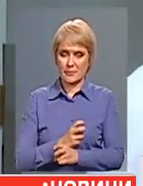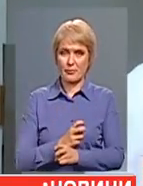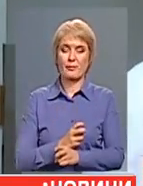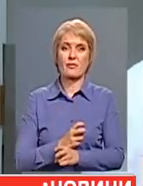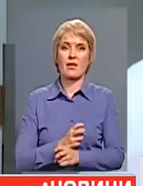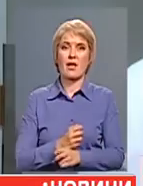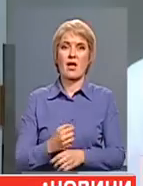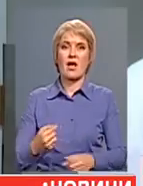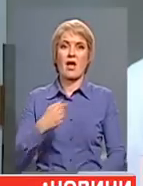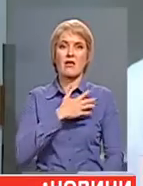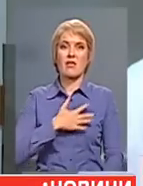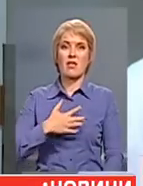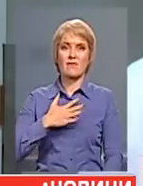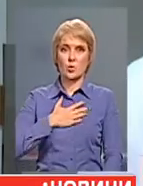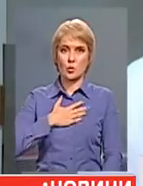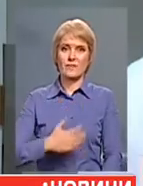ранення в грудь, живот.